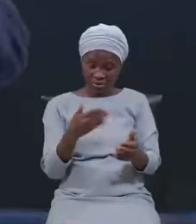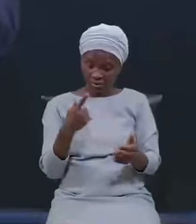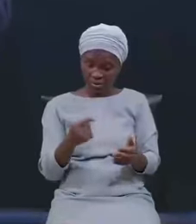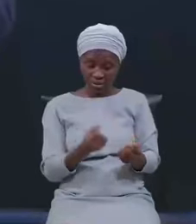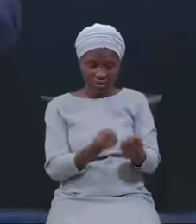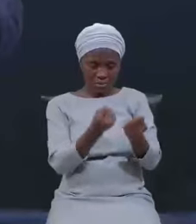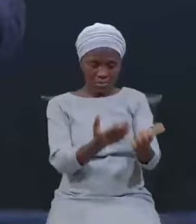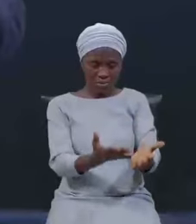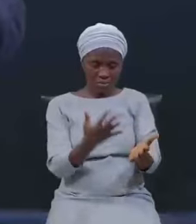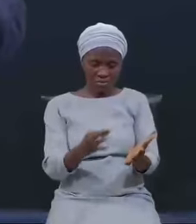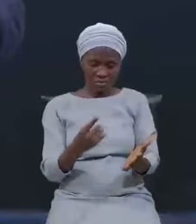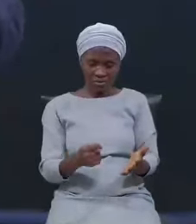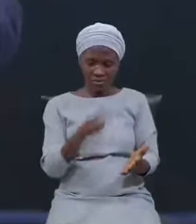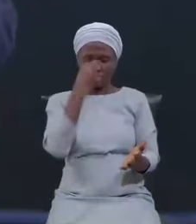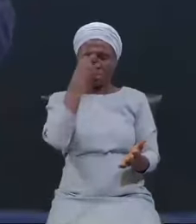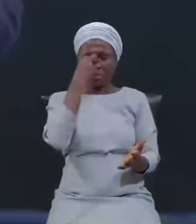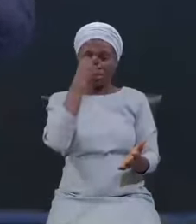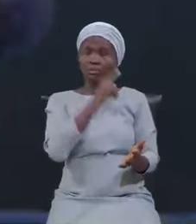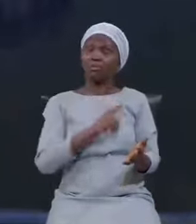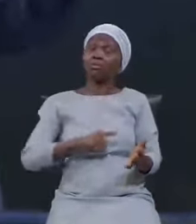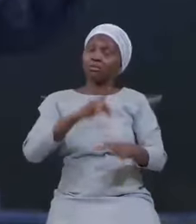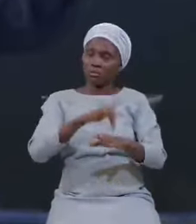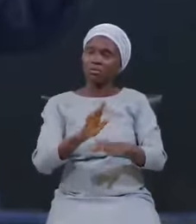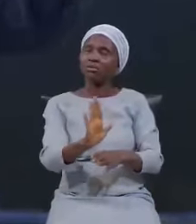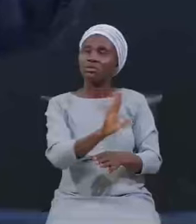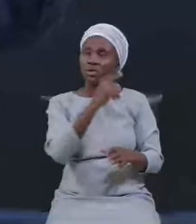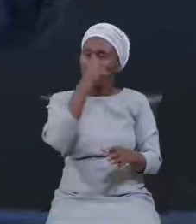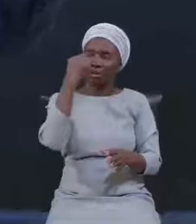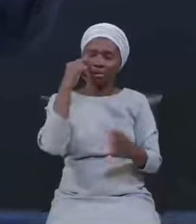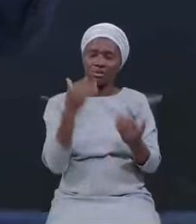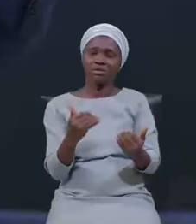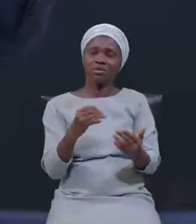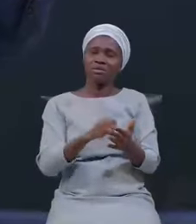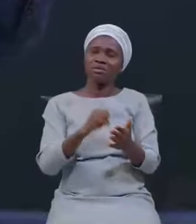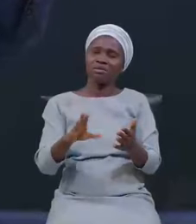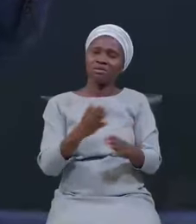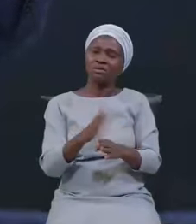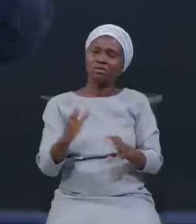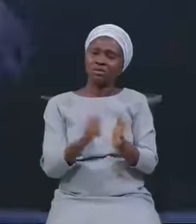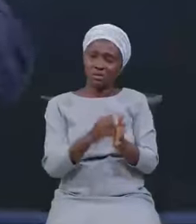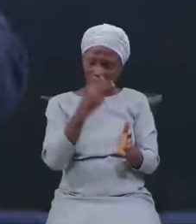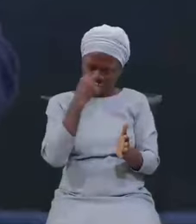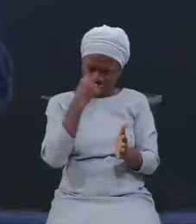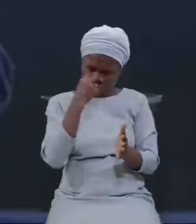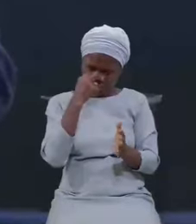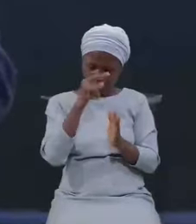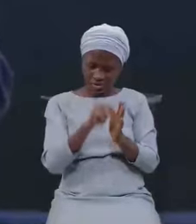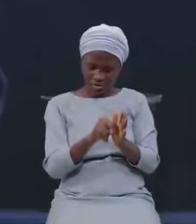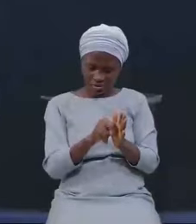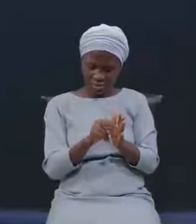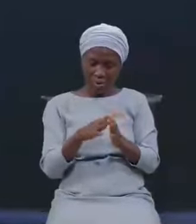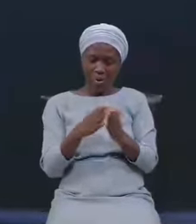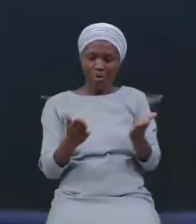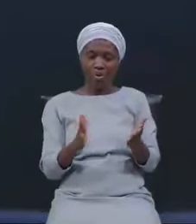yeux aveugles. Ôte cet aveuglement. Ouvre tes yeux et tu